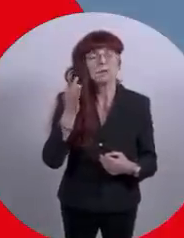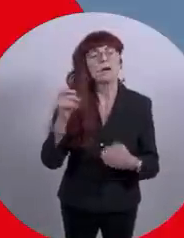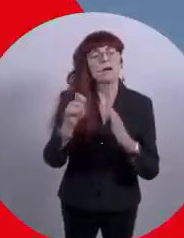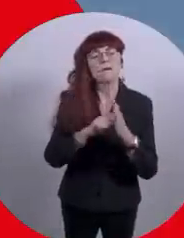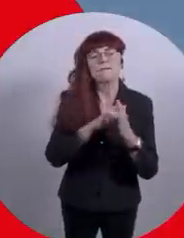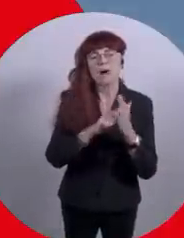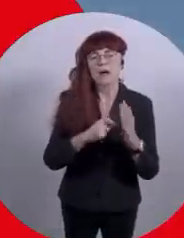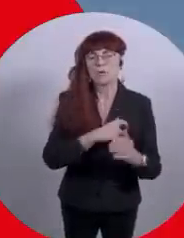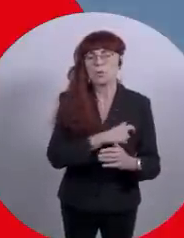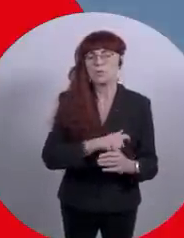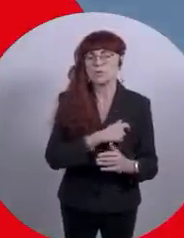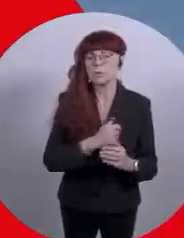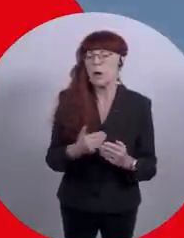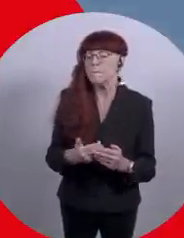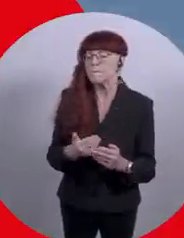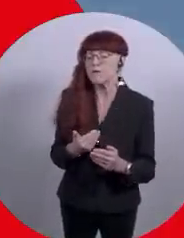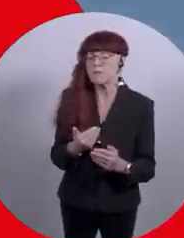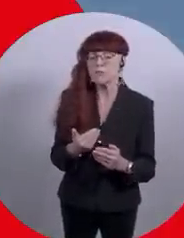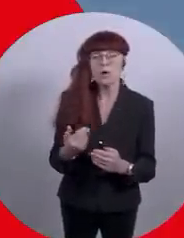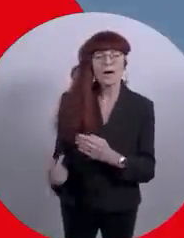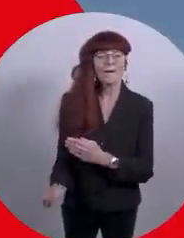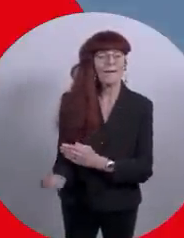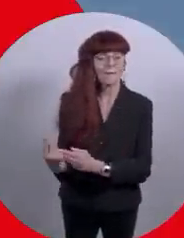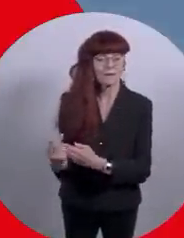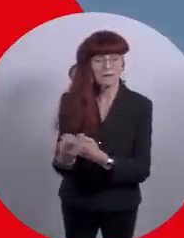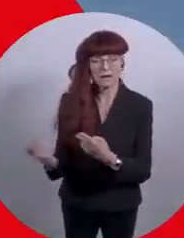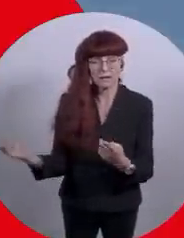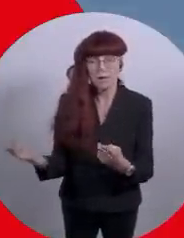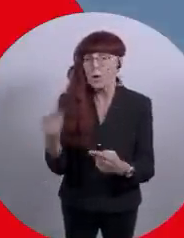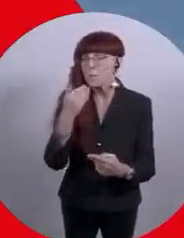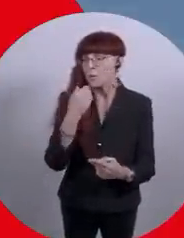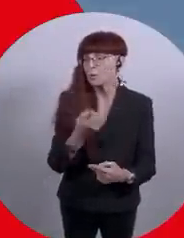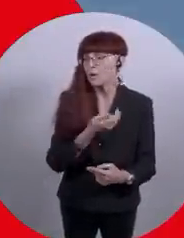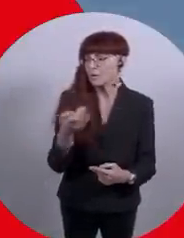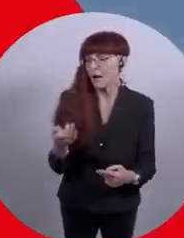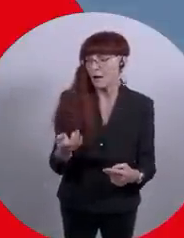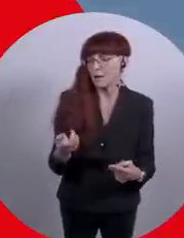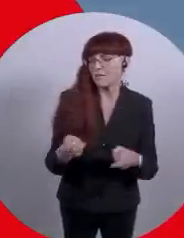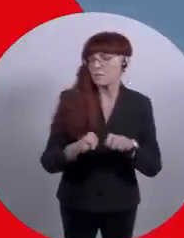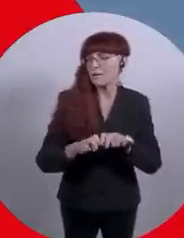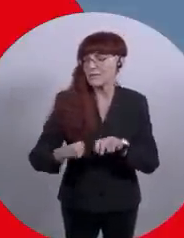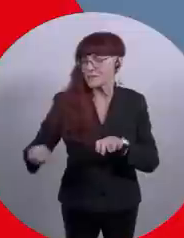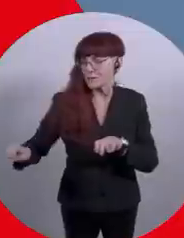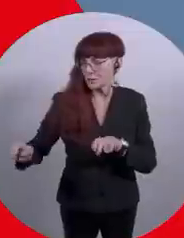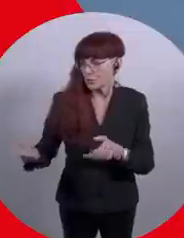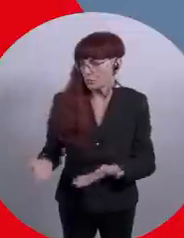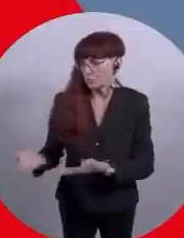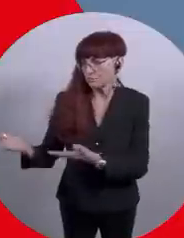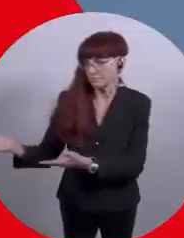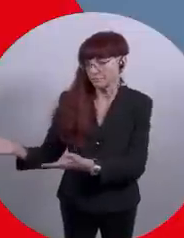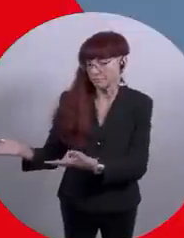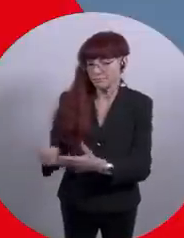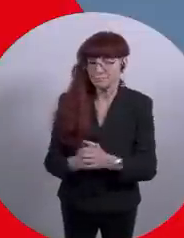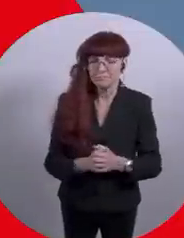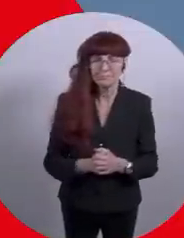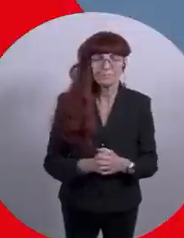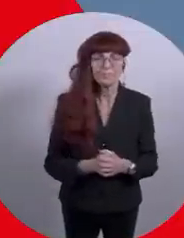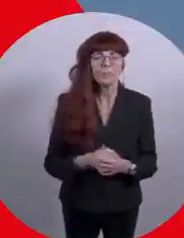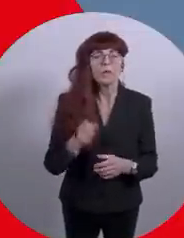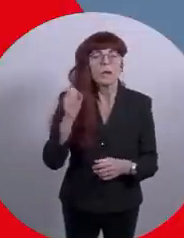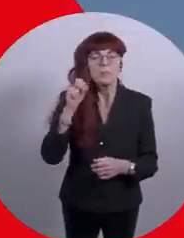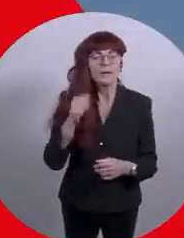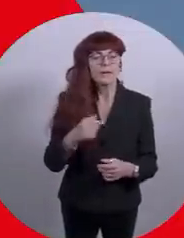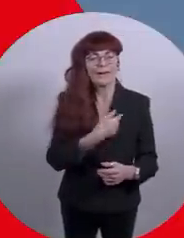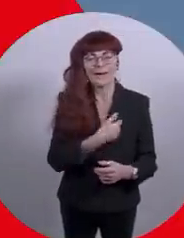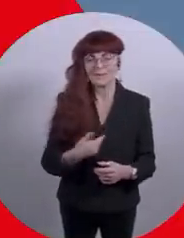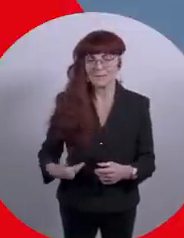der Kandidaten kommen das Wort an das tagespräsidium geben an Dich lieber Peter Kaiser ja liebe Genossinnen